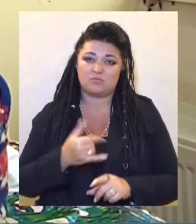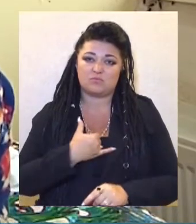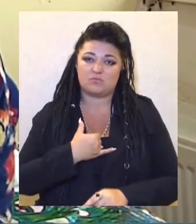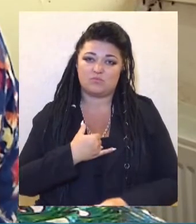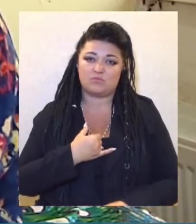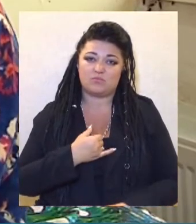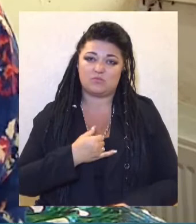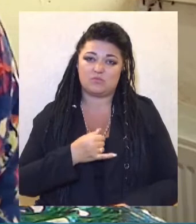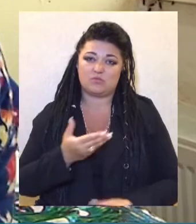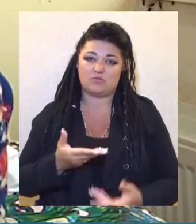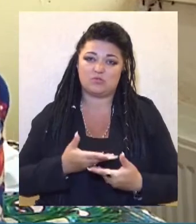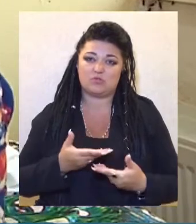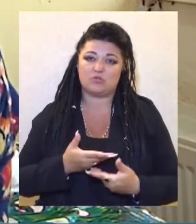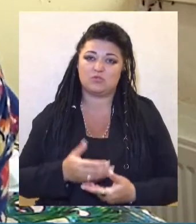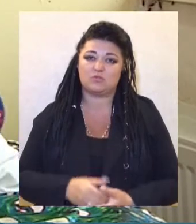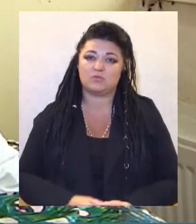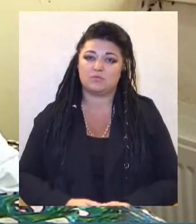позвонил. Приехали меня.